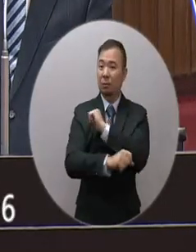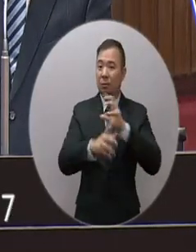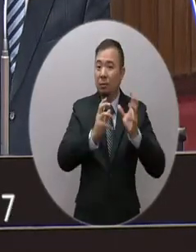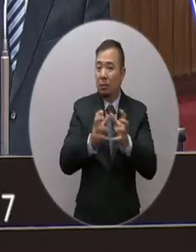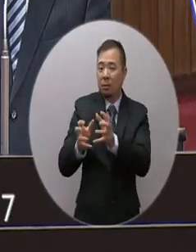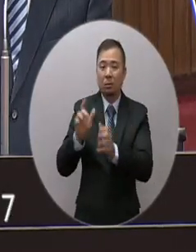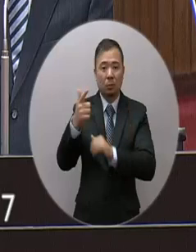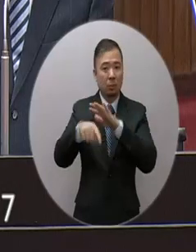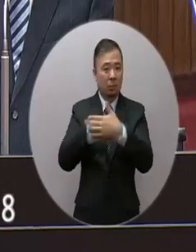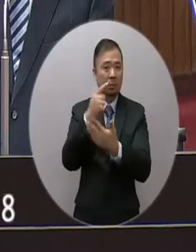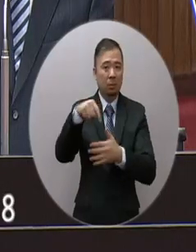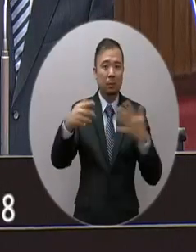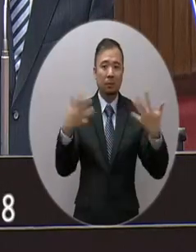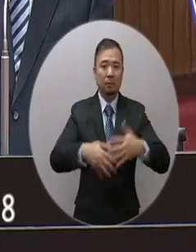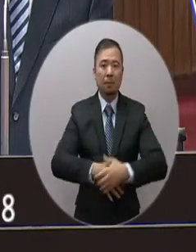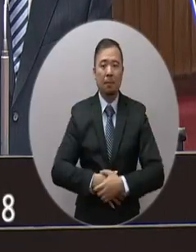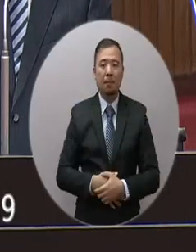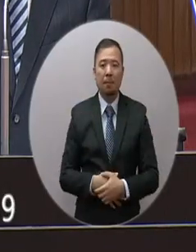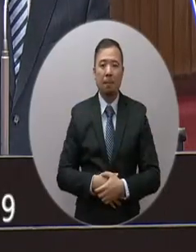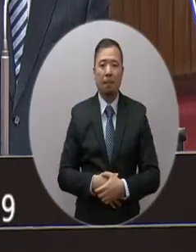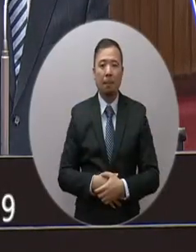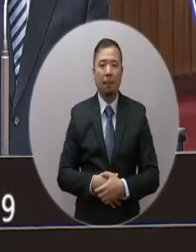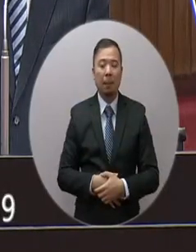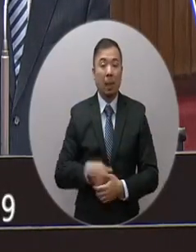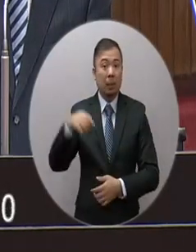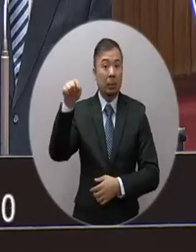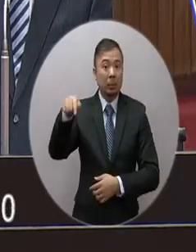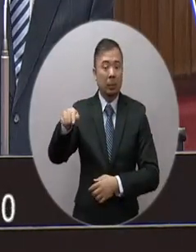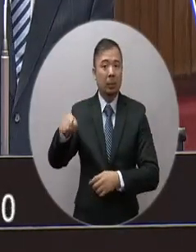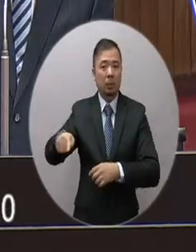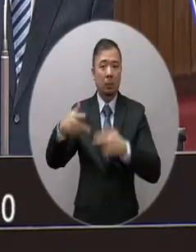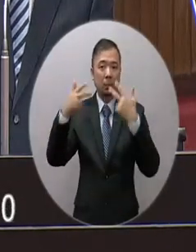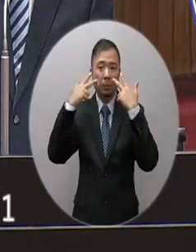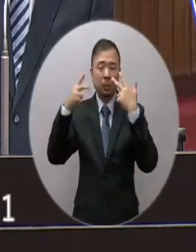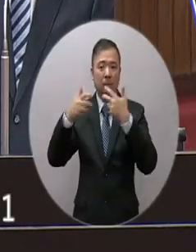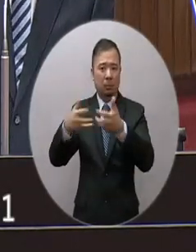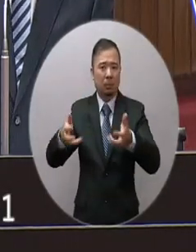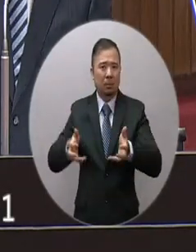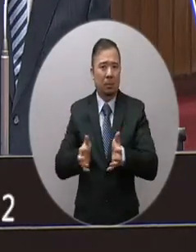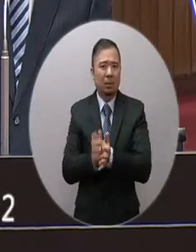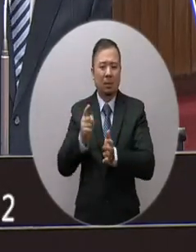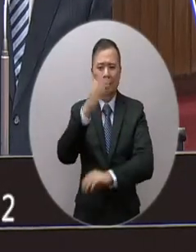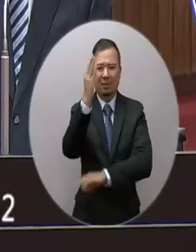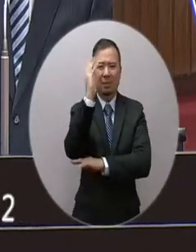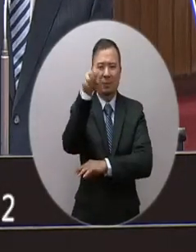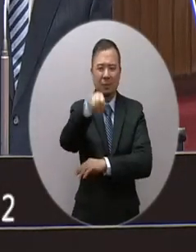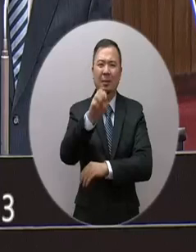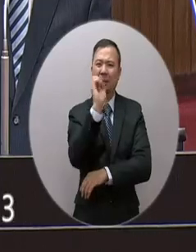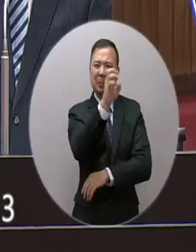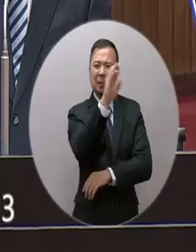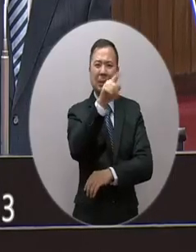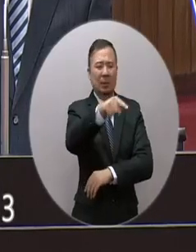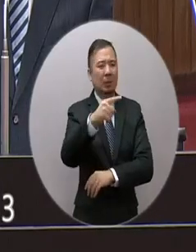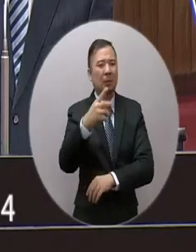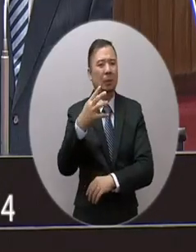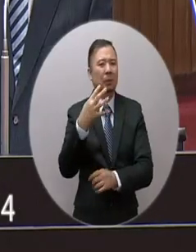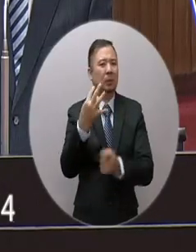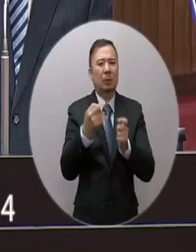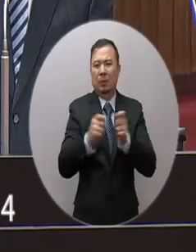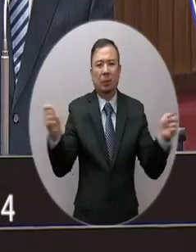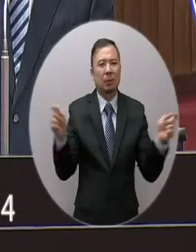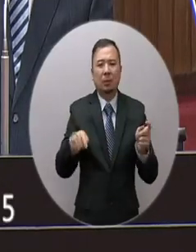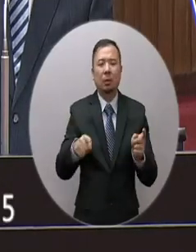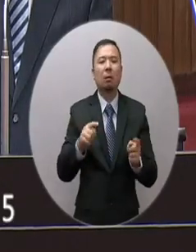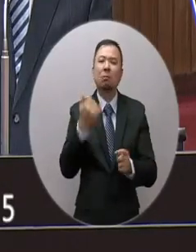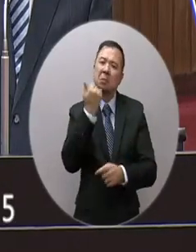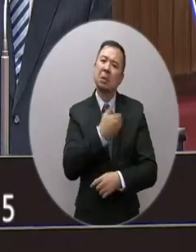题长期来跟地方反映了非常久，那我们在这里无意要去指责，那可能是经费等等相关问题，我们在这